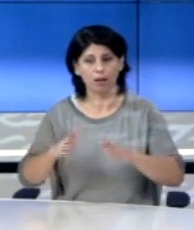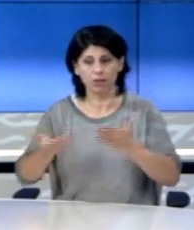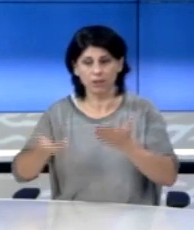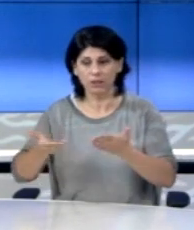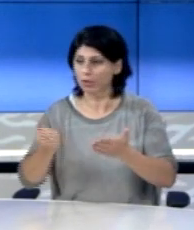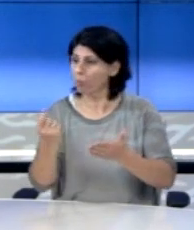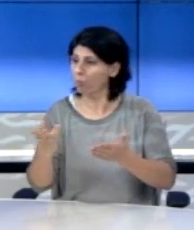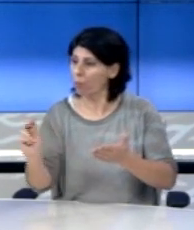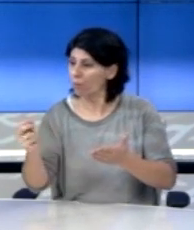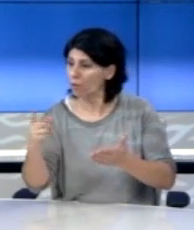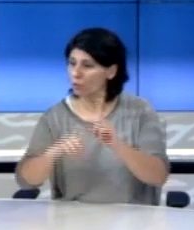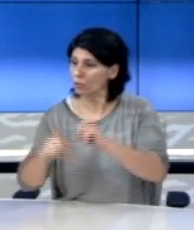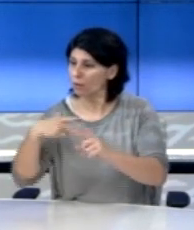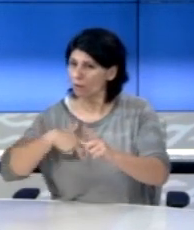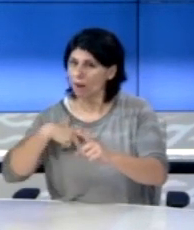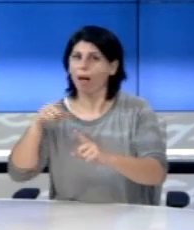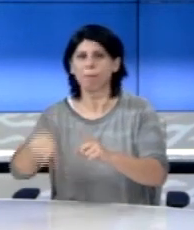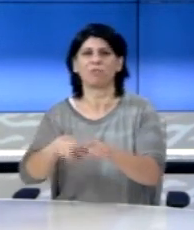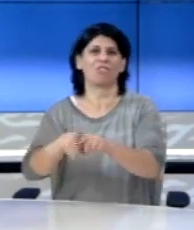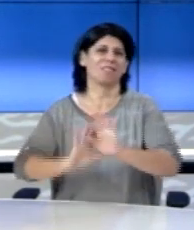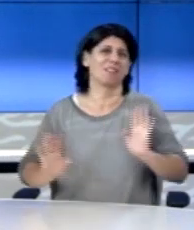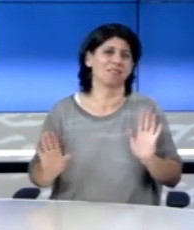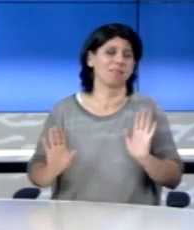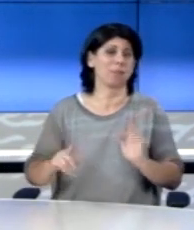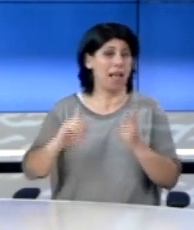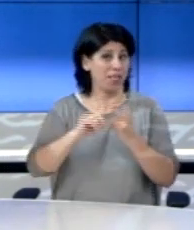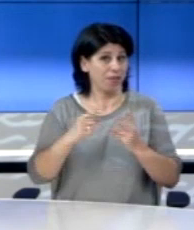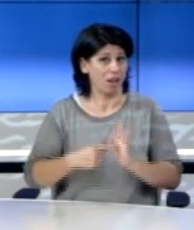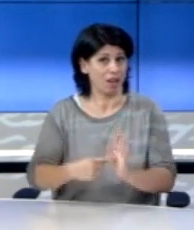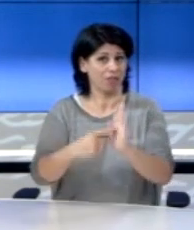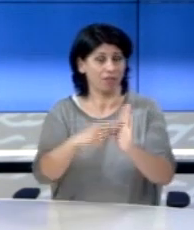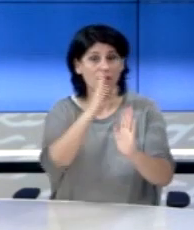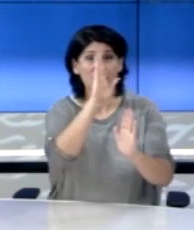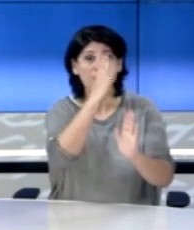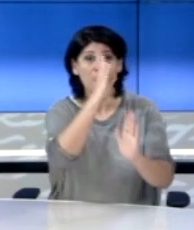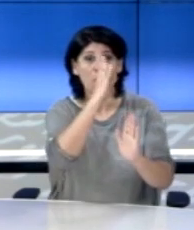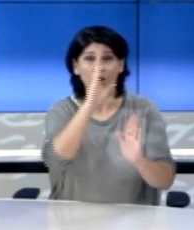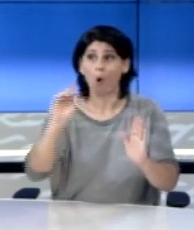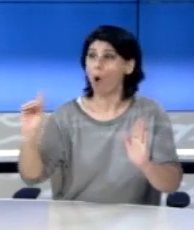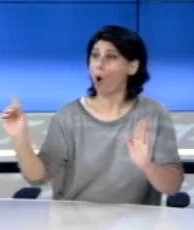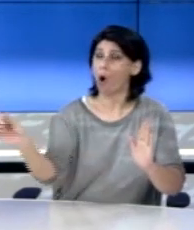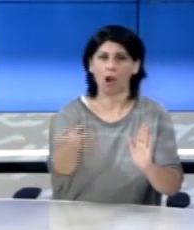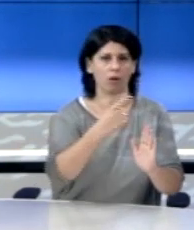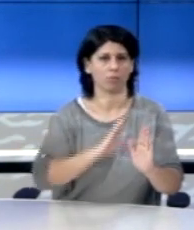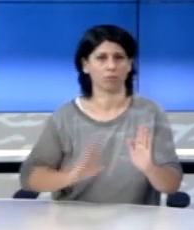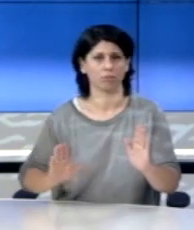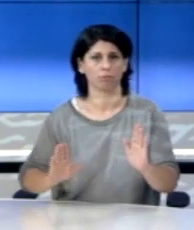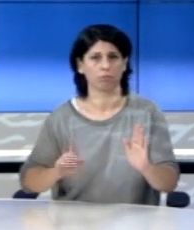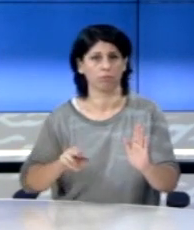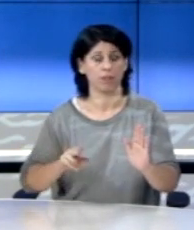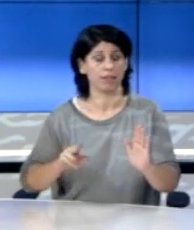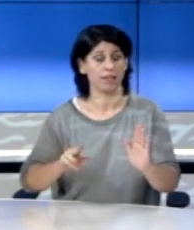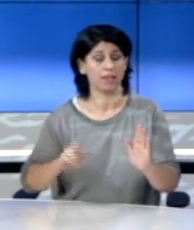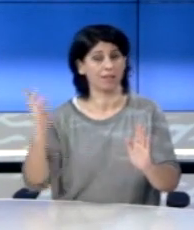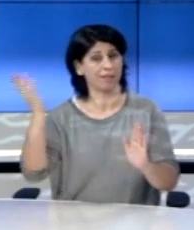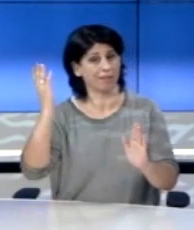συσχετισμό. Δεύτερον, αναδεικνύουν την υποκρισία όλων σας σε σχέση με την